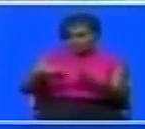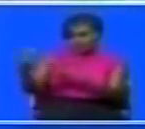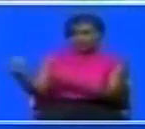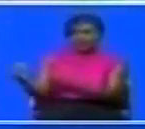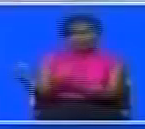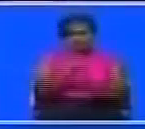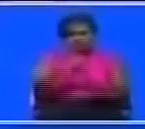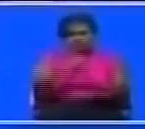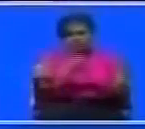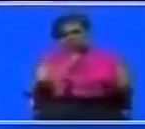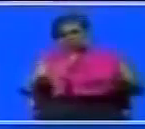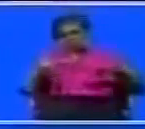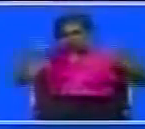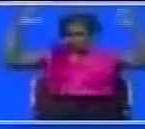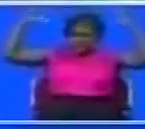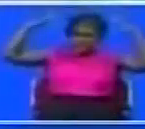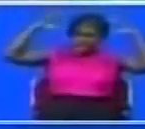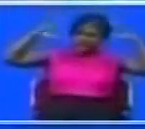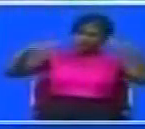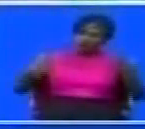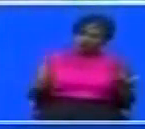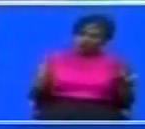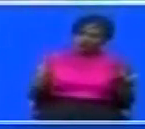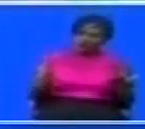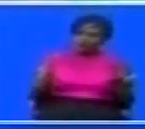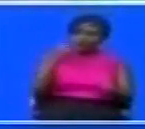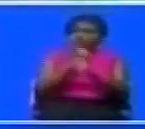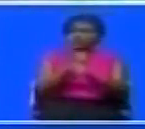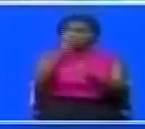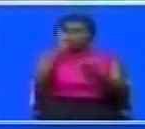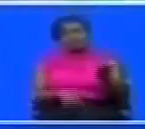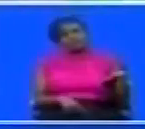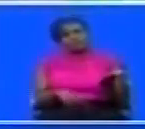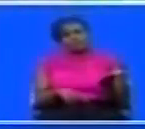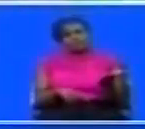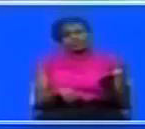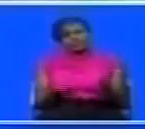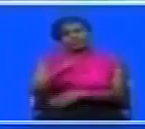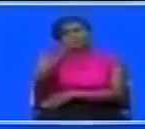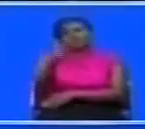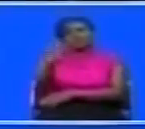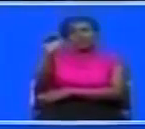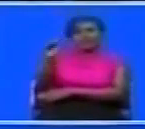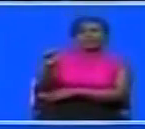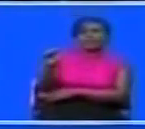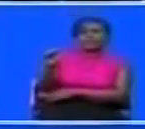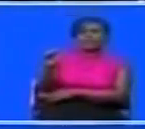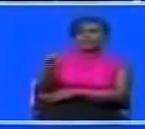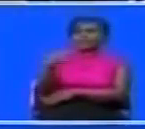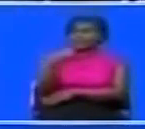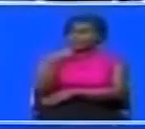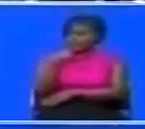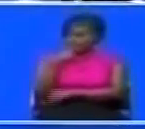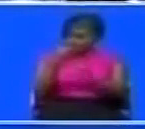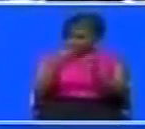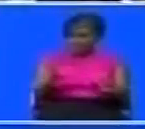Sasa tutangoja hiyo ama tuta claim? Hiyo ndio swali tunauliza. Ikiwa madai